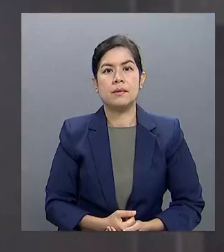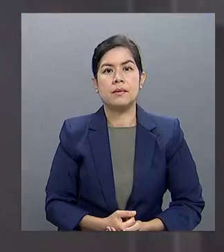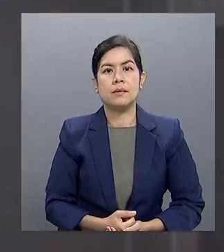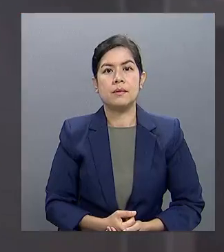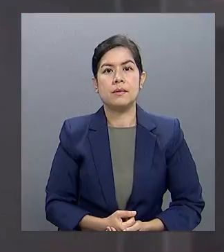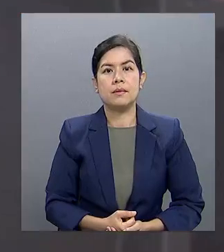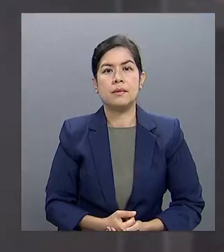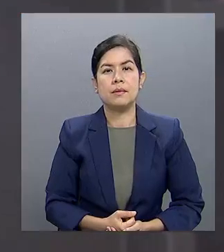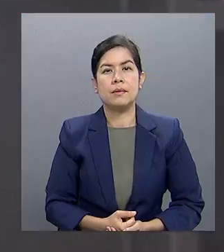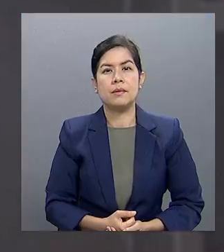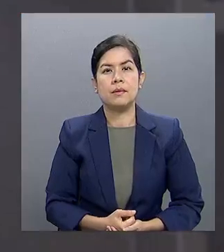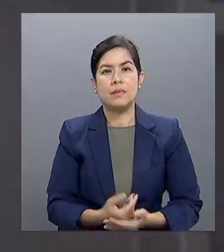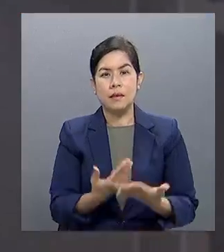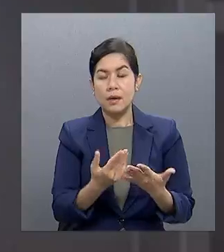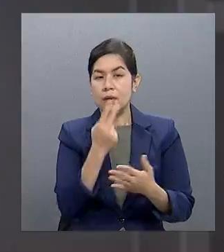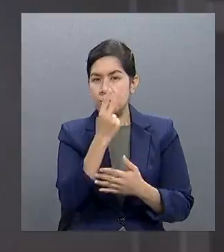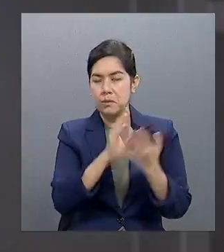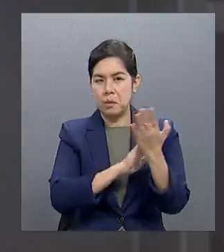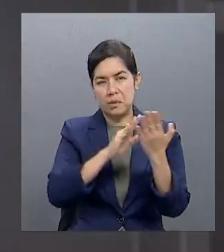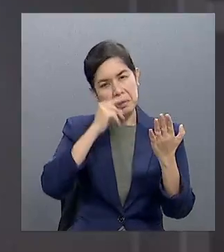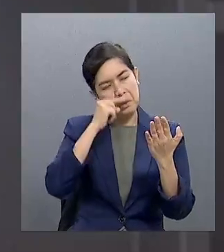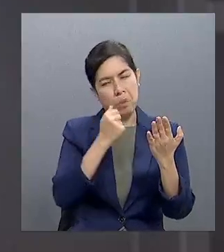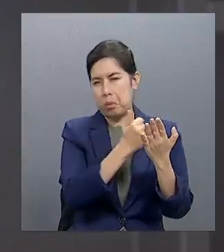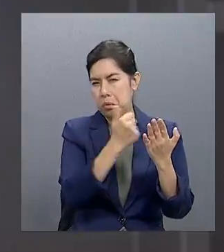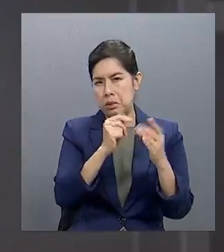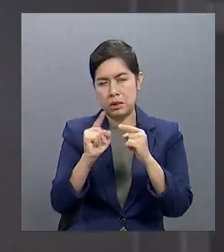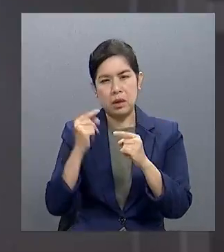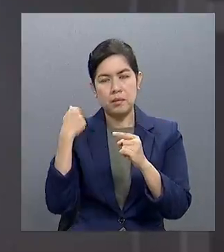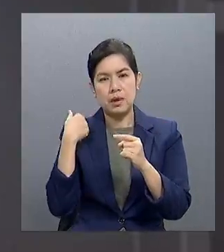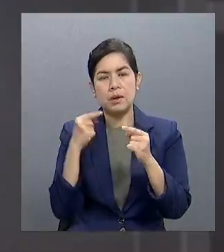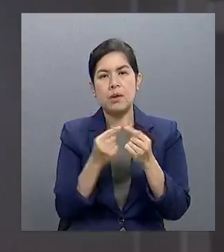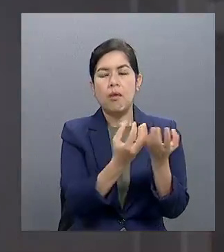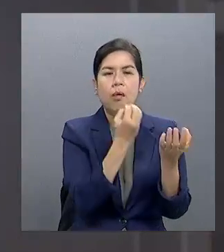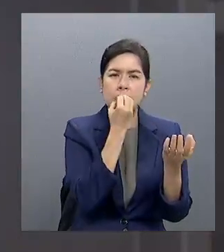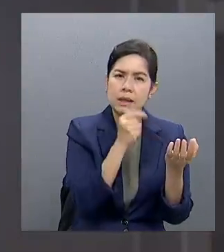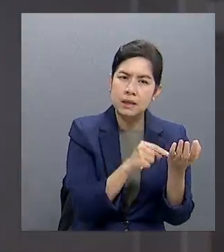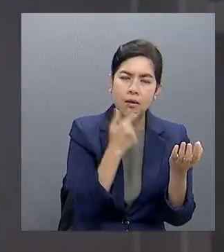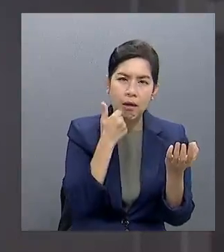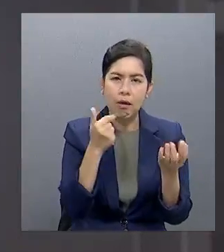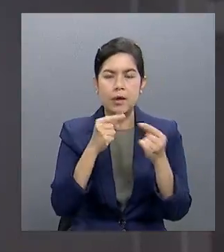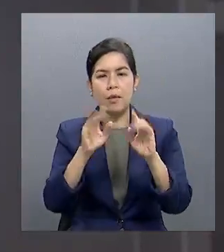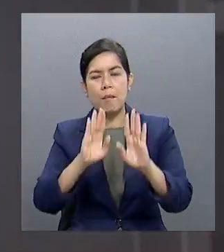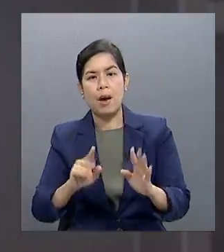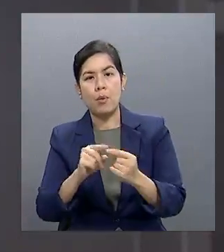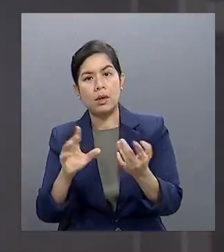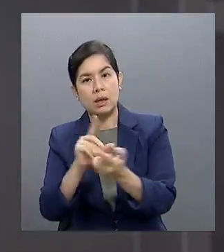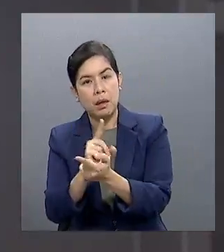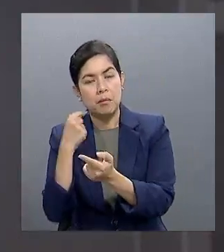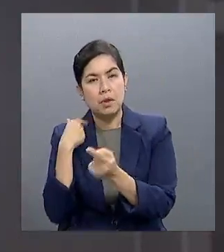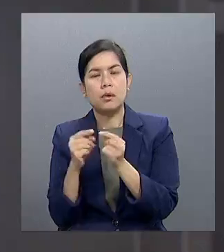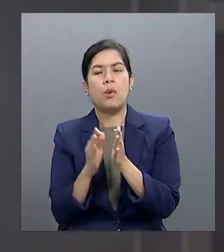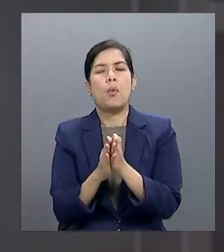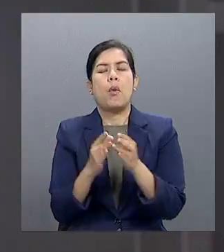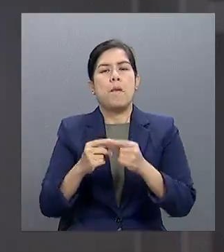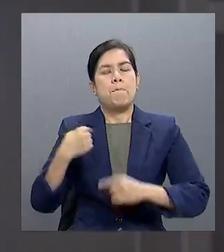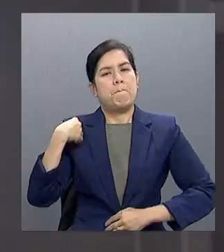จริงๆแล้วเมืองไทยของเรานั้นมีของดีมากมายนะครับไม่เว้นเรื่องของอาหารการกินแล้วก็ศิลปะวัฒนธรรมโดยเฉพาะภาพไหมไทยนะครับสวยและสามารถตัดใ